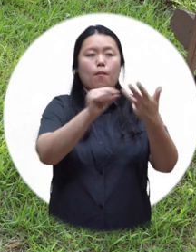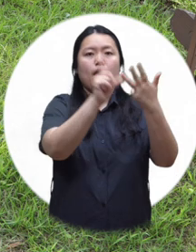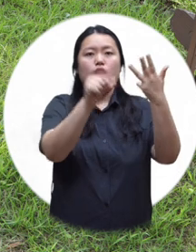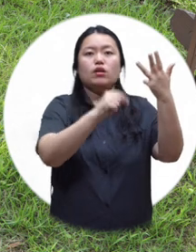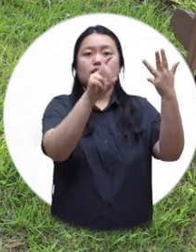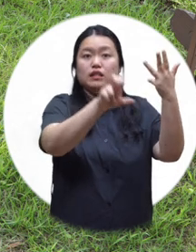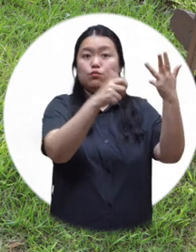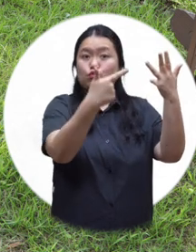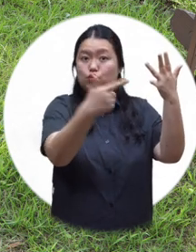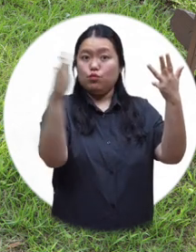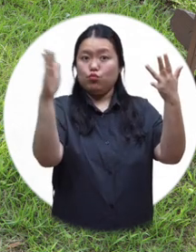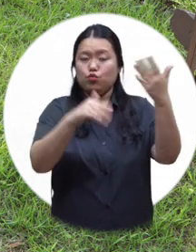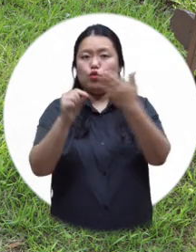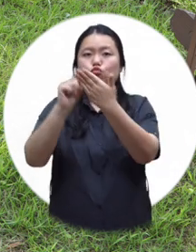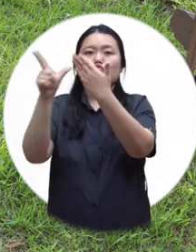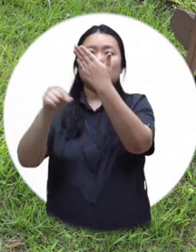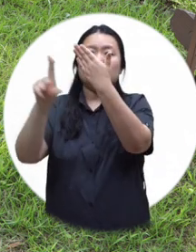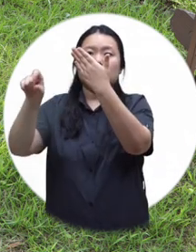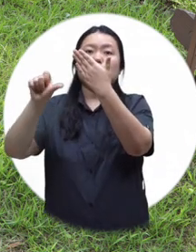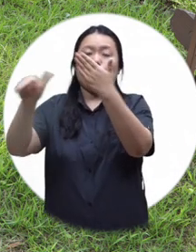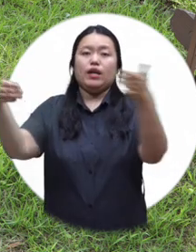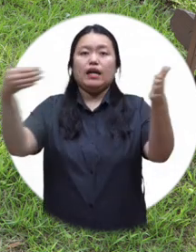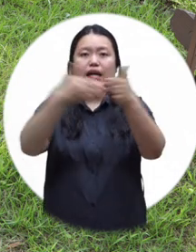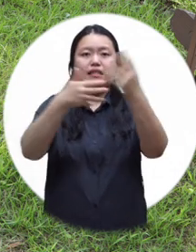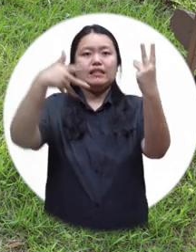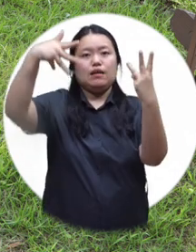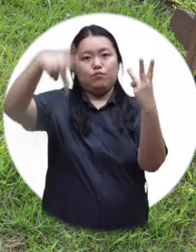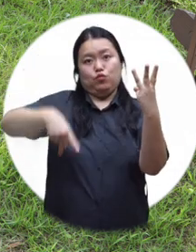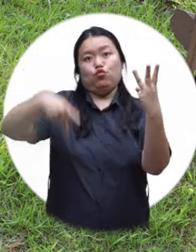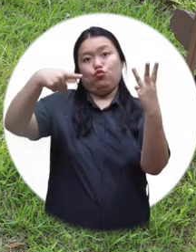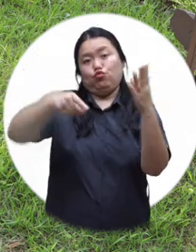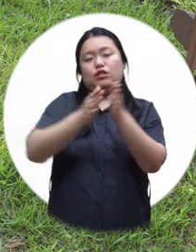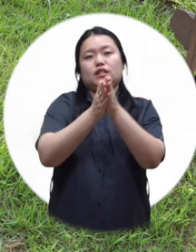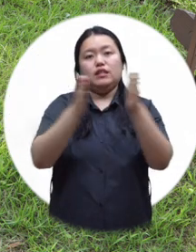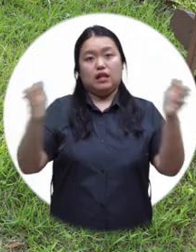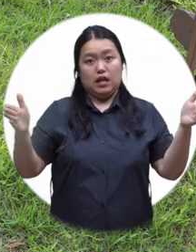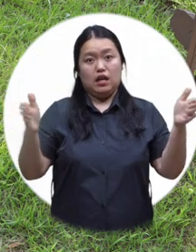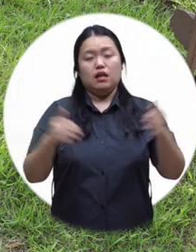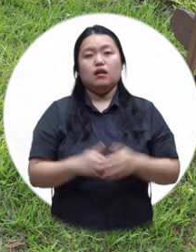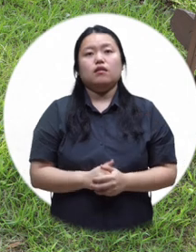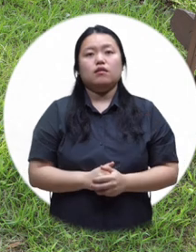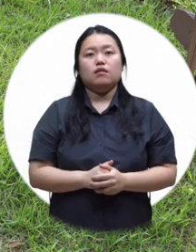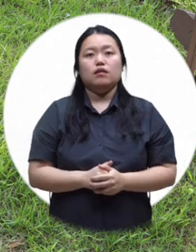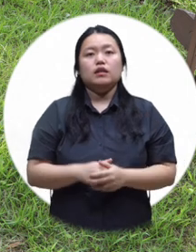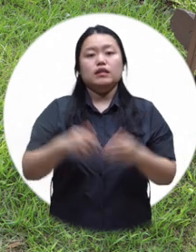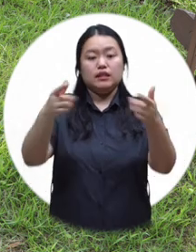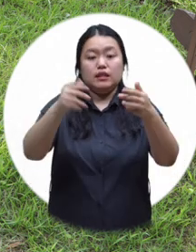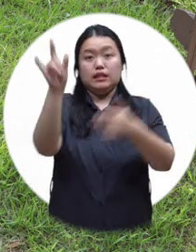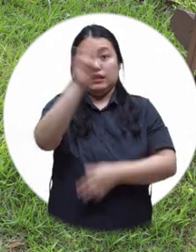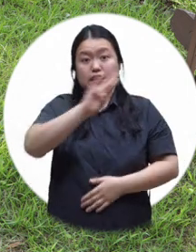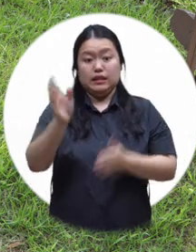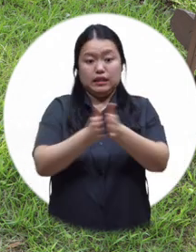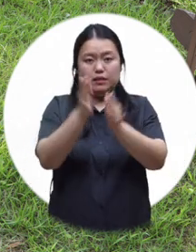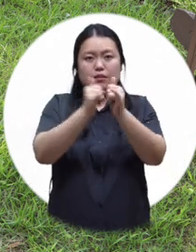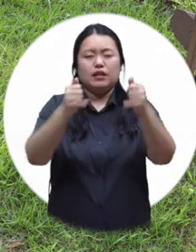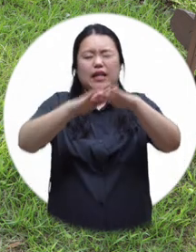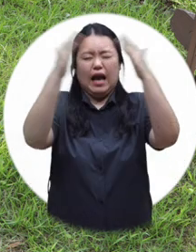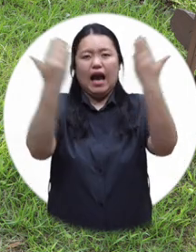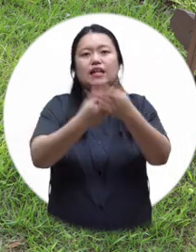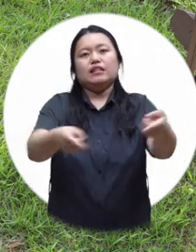8월 26일부터 9월 15일까지 3주 동안 진행되며 시흥 시민이면 누구나 참여할 수